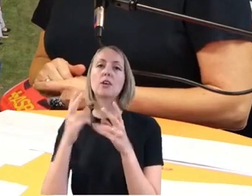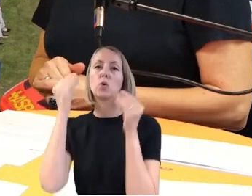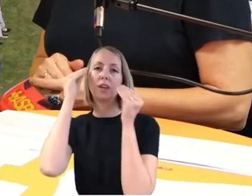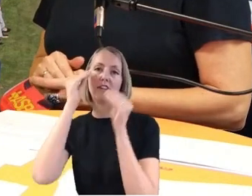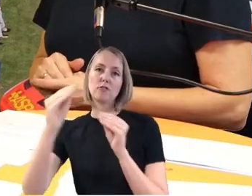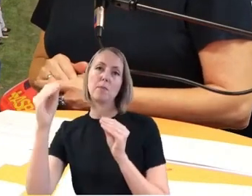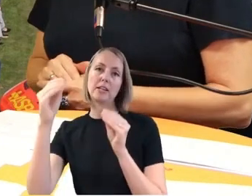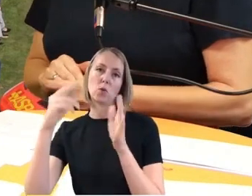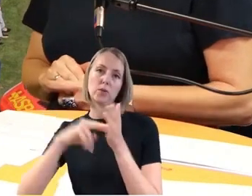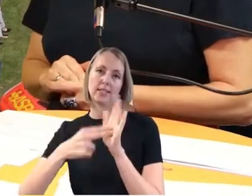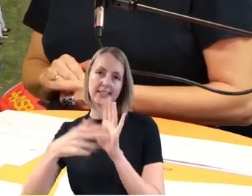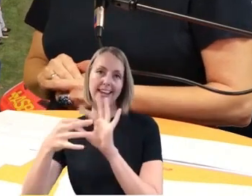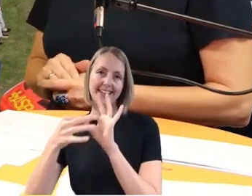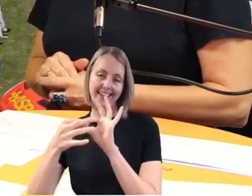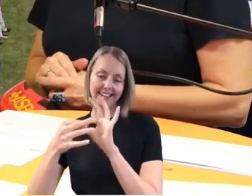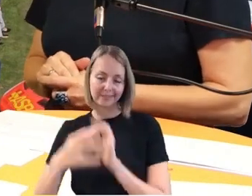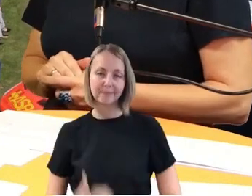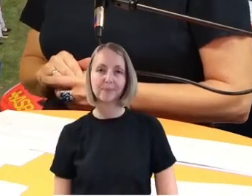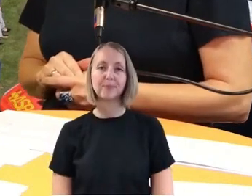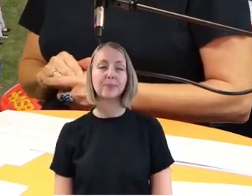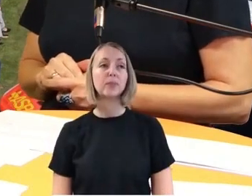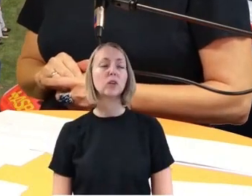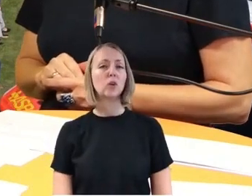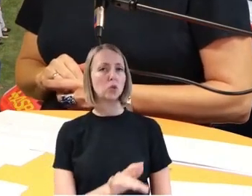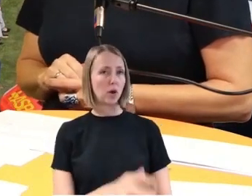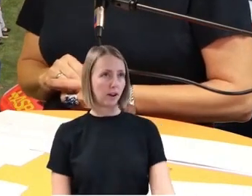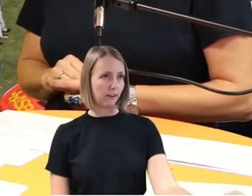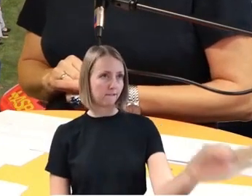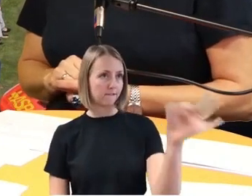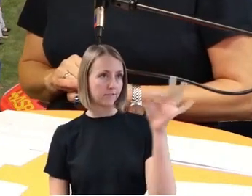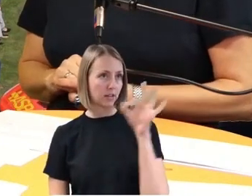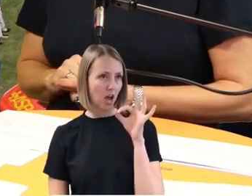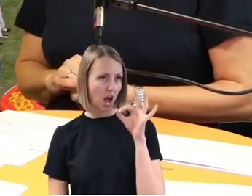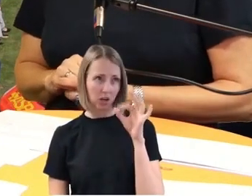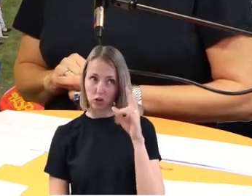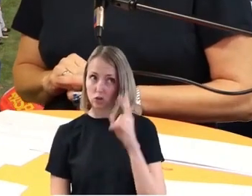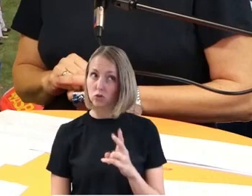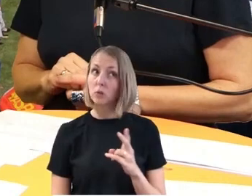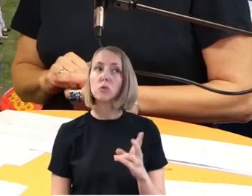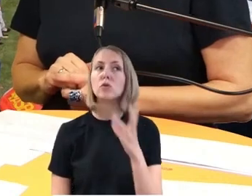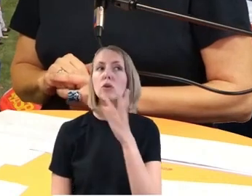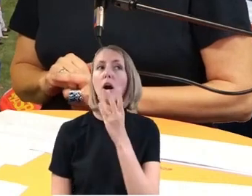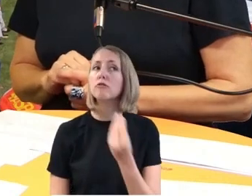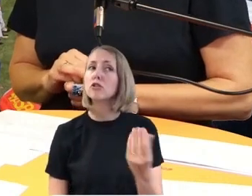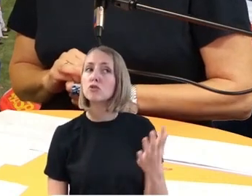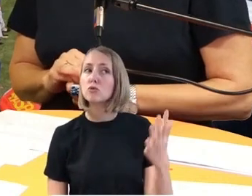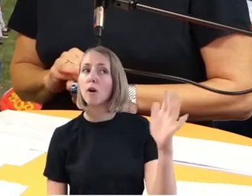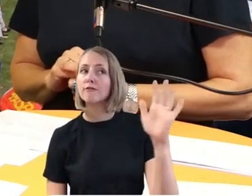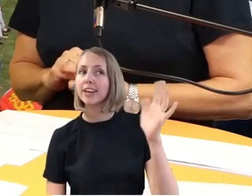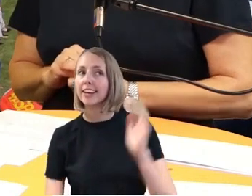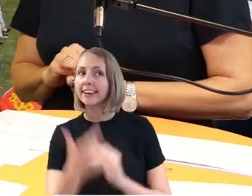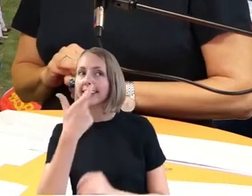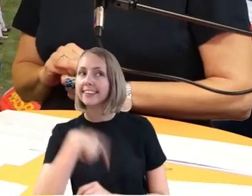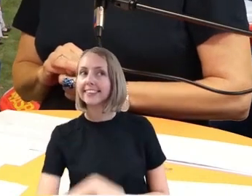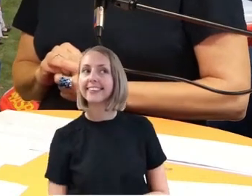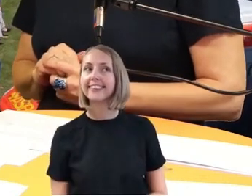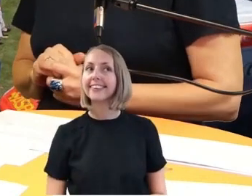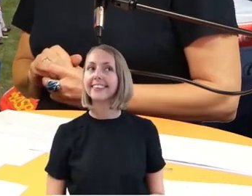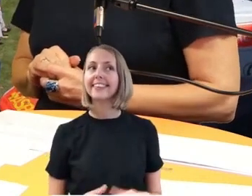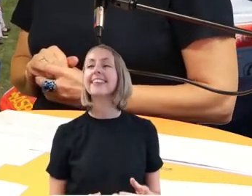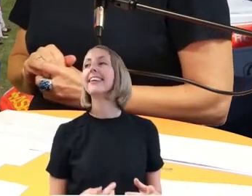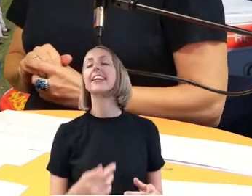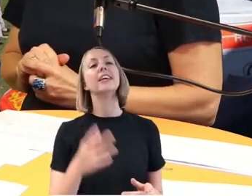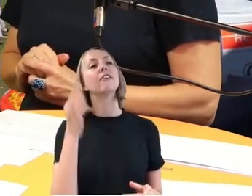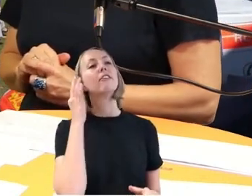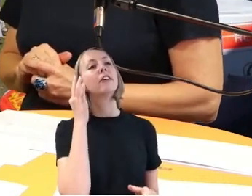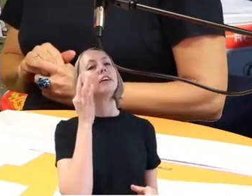ganz wunderbar es gibt noch eine frage oder wollte sie uns nun nicht winken fragen stellt